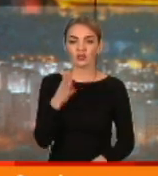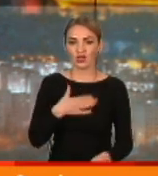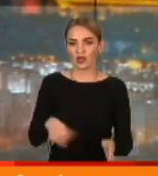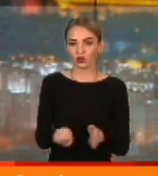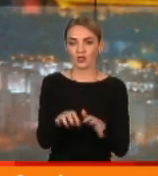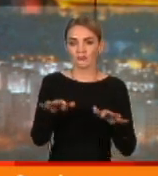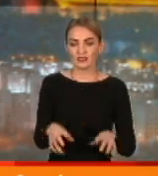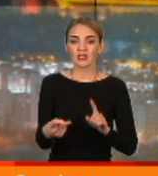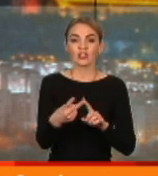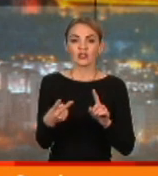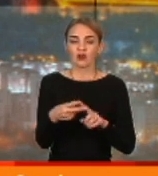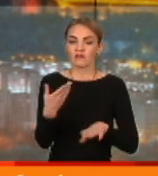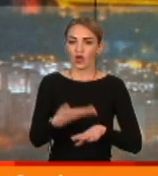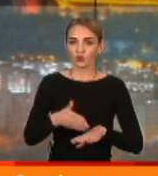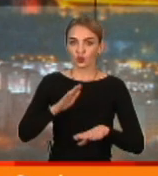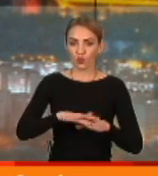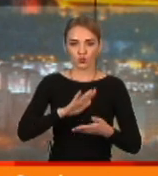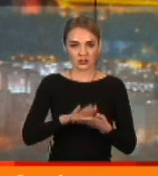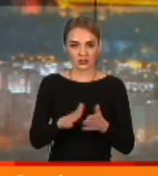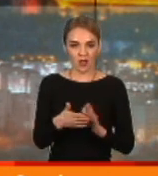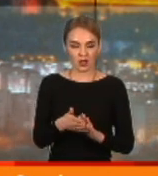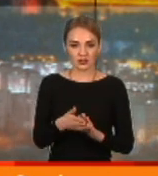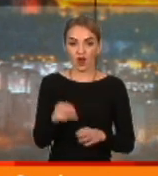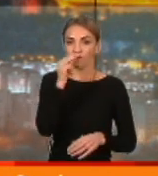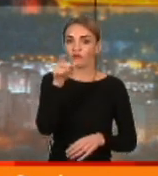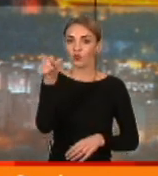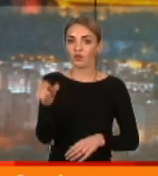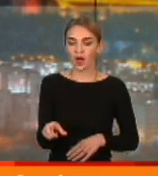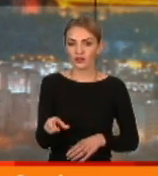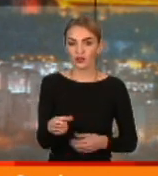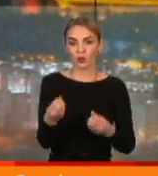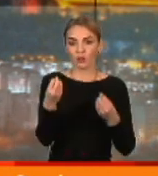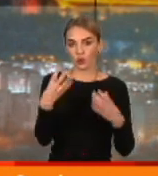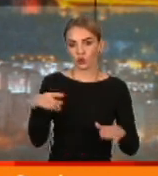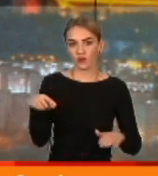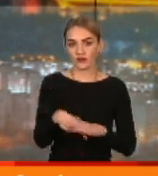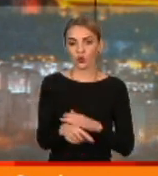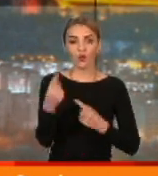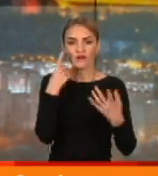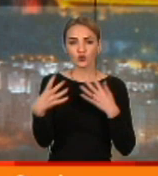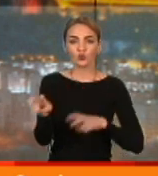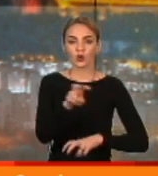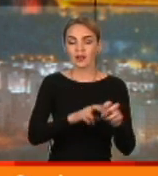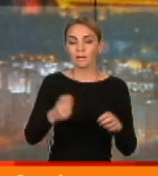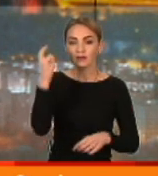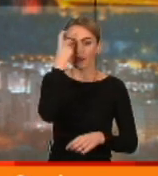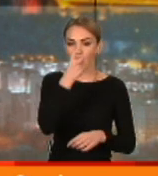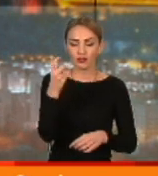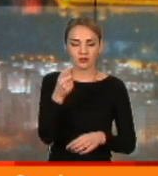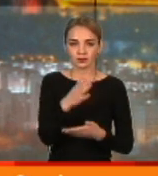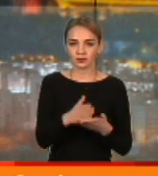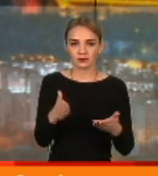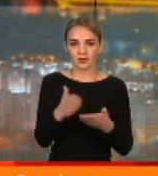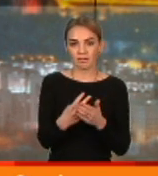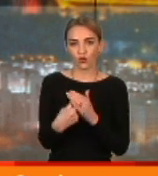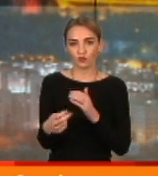загинула на місці, інша в украй тяжкому стані. А от винуватець ДТП просто втік. Його вже відшукали. П'яний як чіп, він переховувався